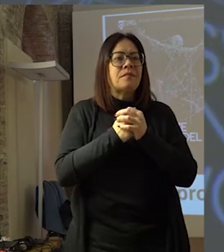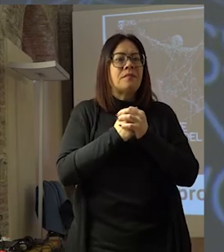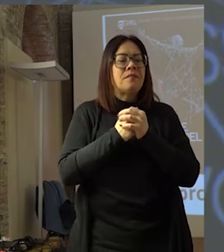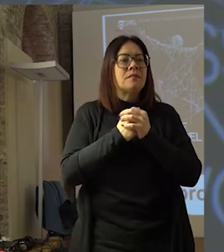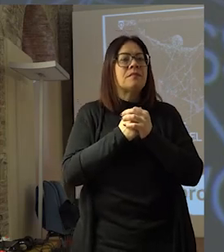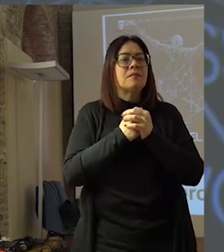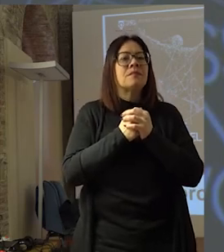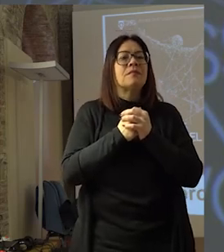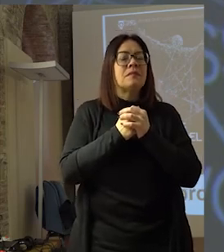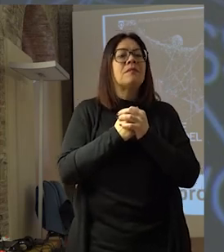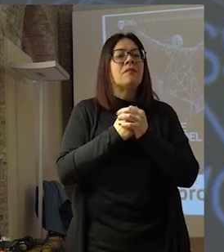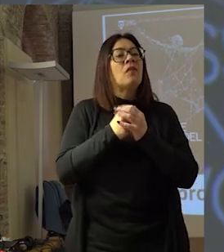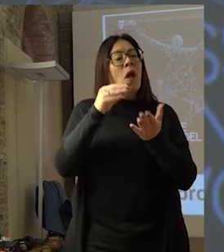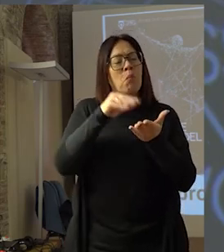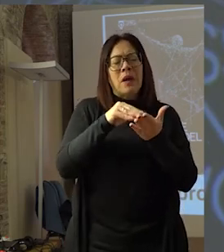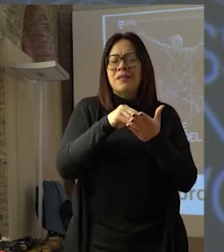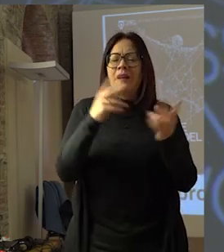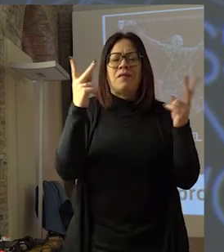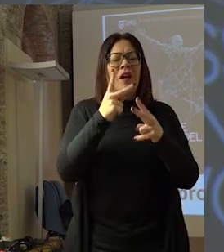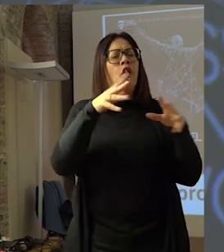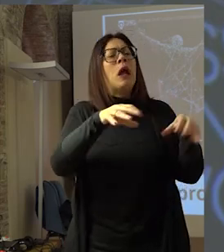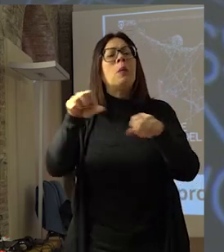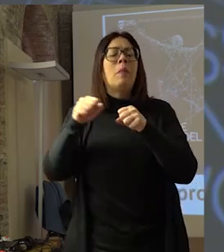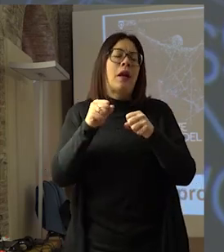Ero presente, sì, avevo tanti impegni, ma ero presente. Non potevo